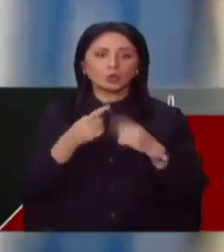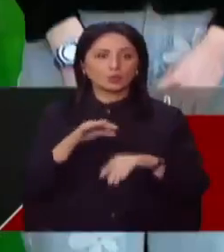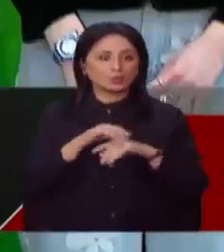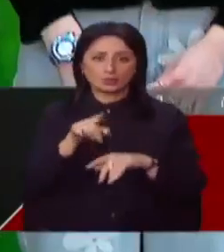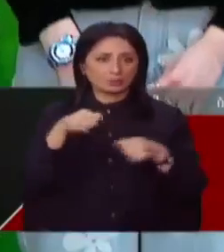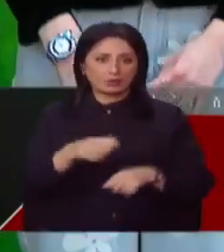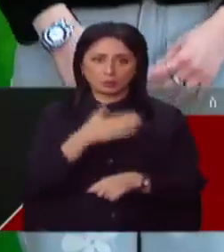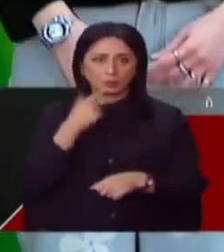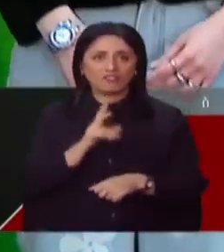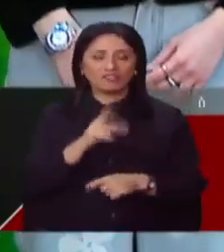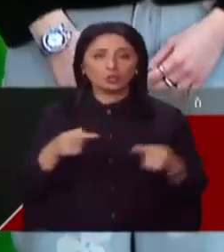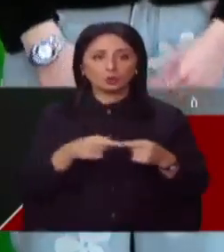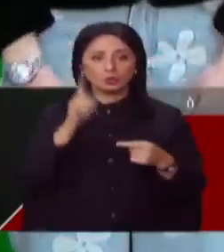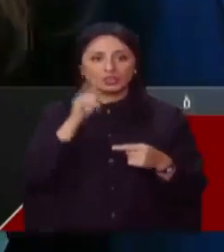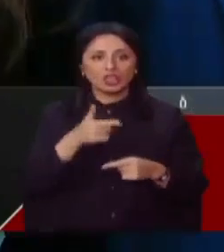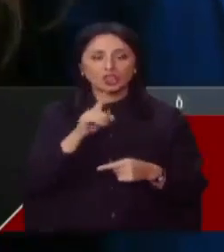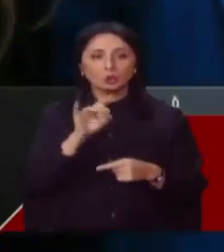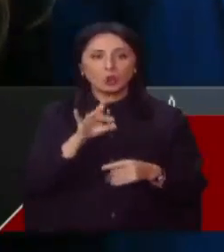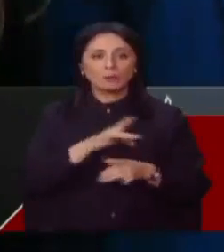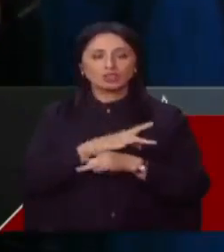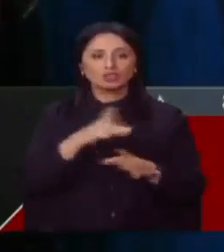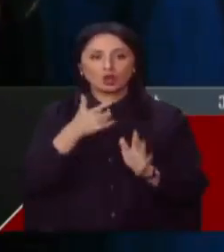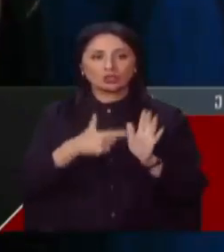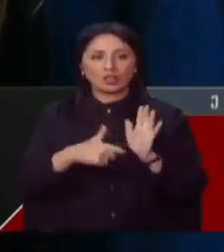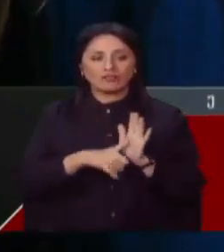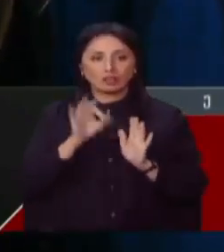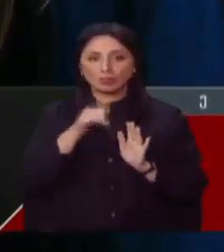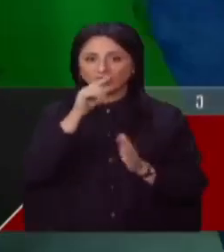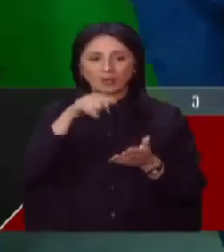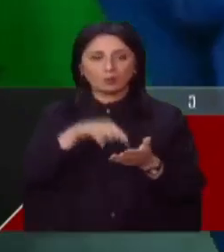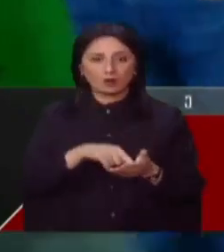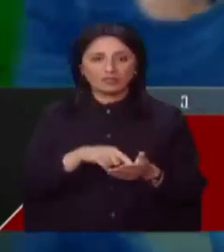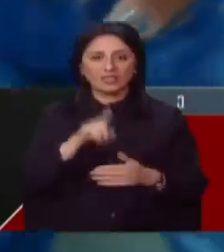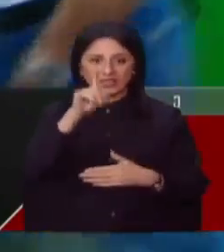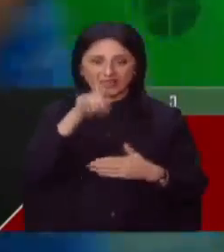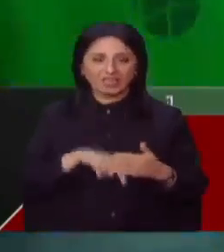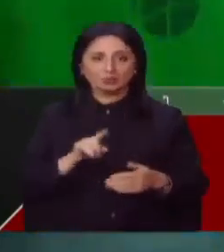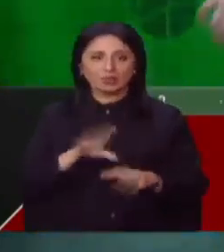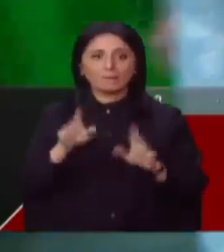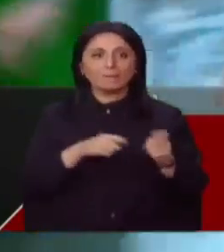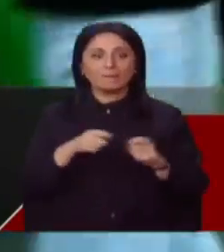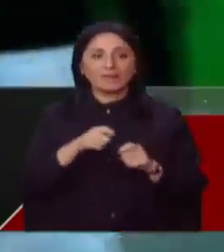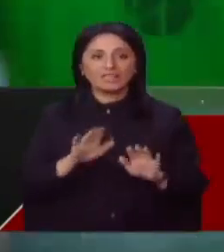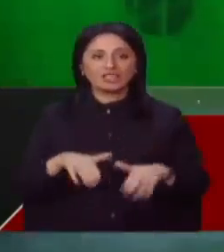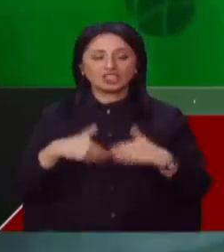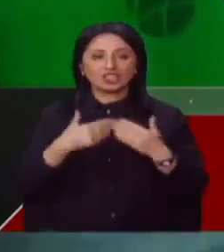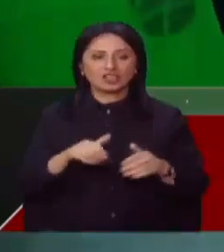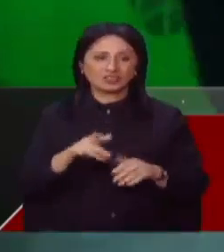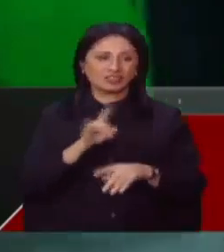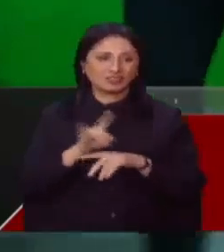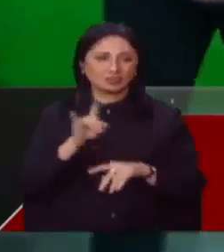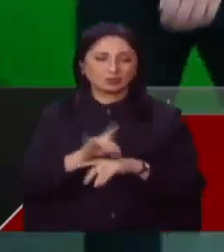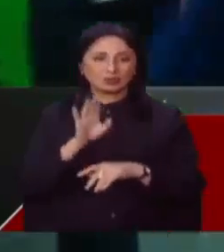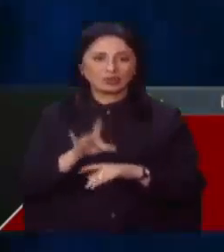კონსულტაციები გააკეთოს. ის ვინც ზუსტად იცის, რომ ზურაბიშვილის ზეიმზე 26 ოქტომბერს ვერ მოხდება, დარწმუნებულია, რომ პრეზიდენტის შეთავაზება